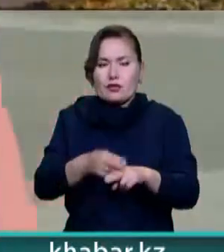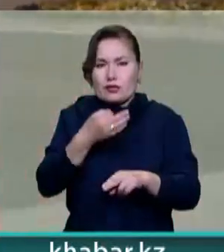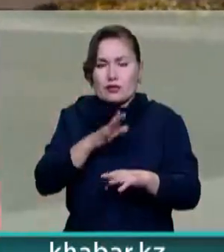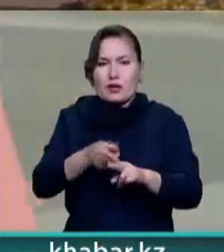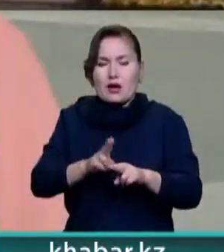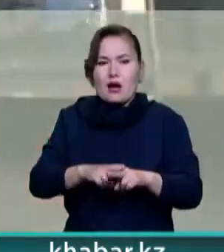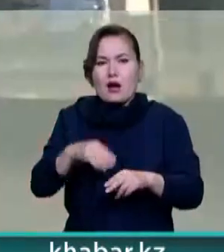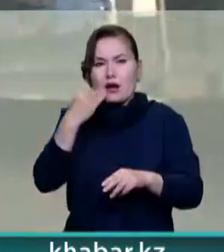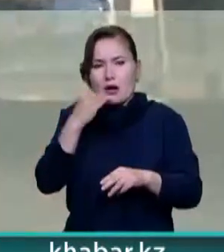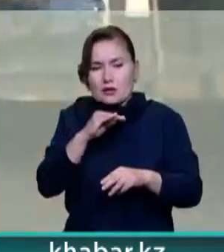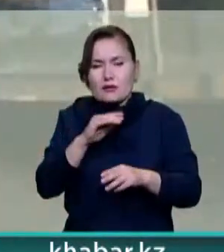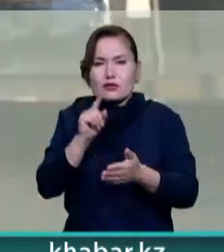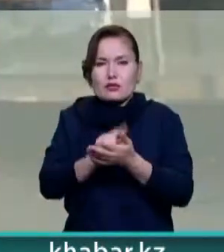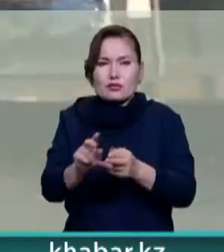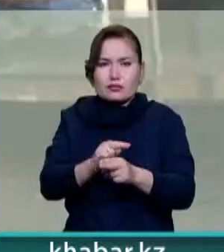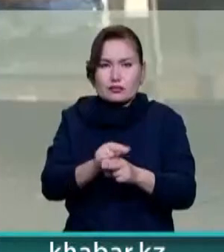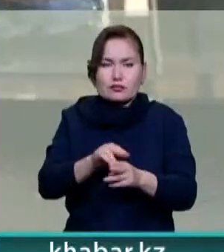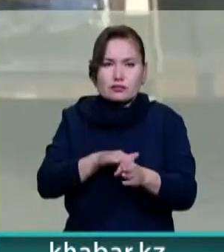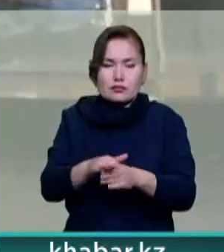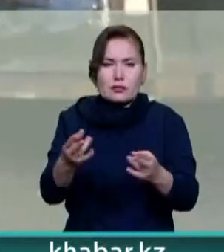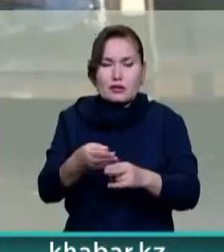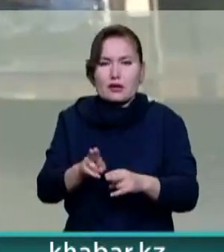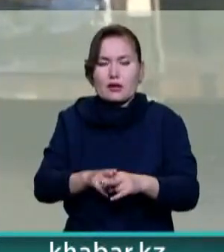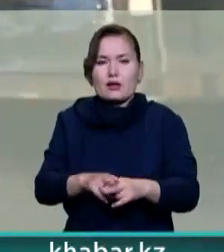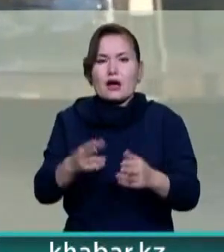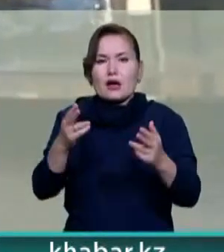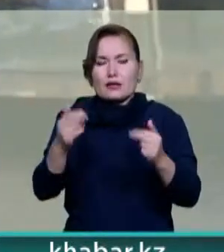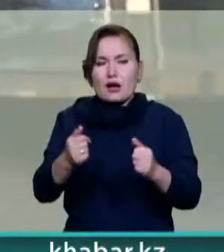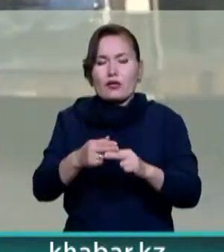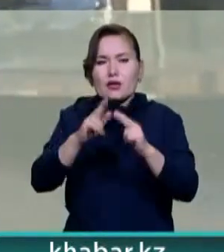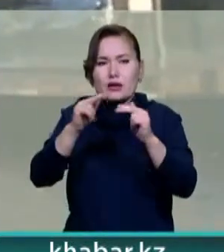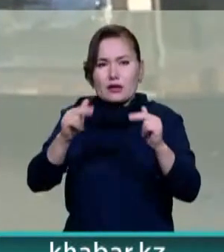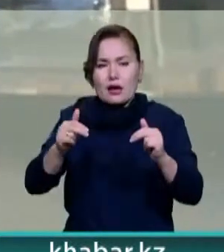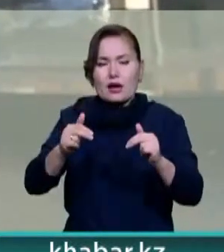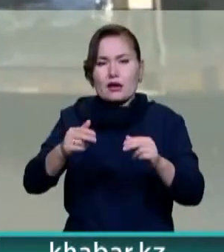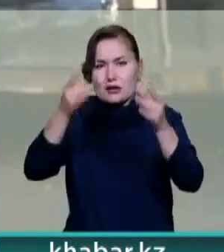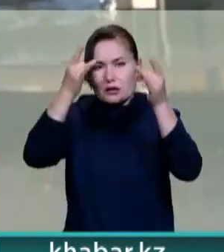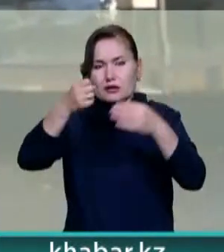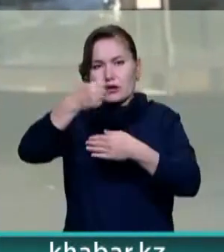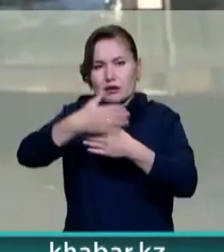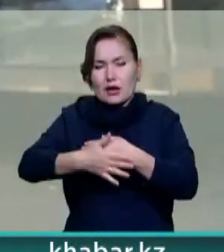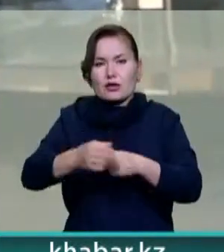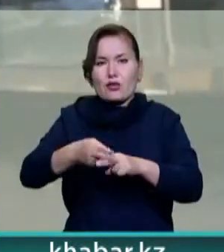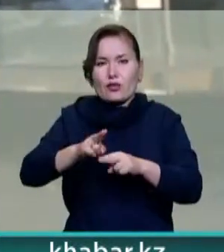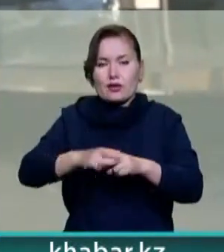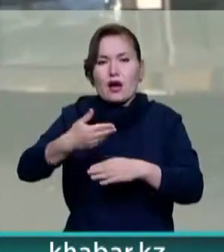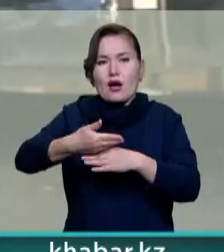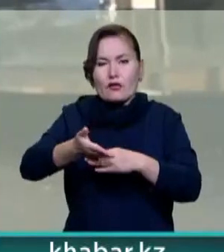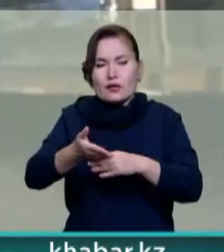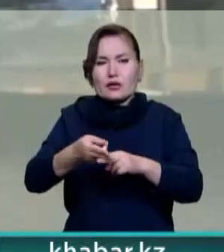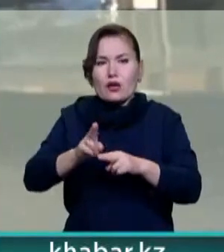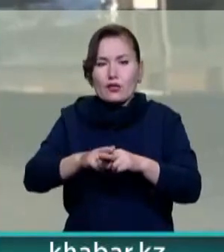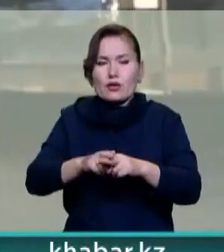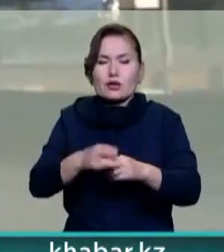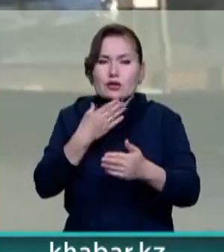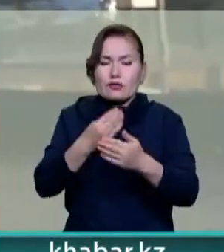Качествосы болса болды ғой. Бұл түсіз бір түрлі болып тұрғаны рас. Себебі театр болғасын, бұл шығармашылық жер болғасын, өзінің бір